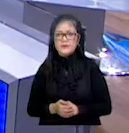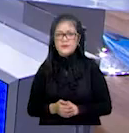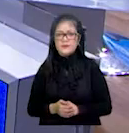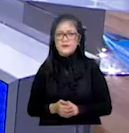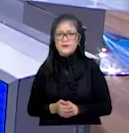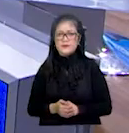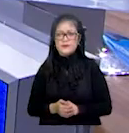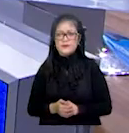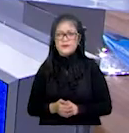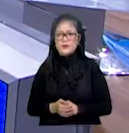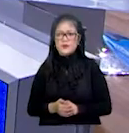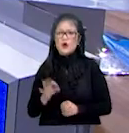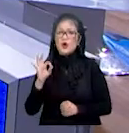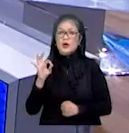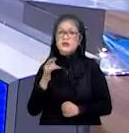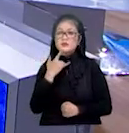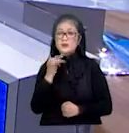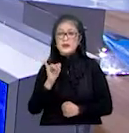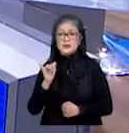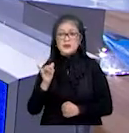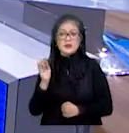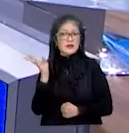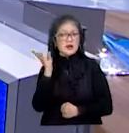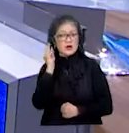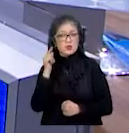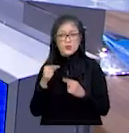Ya, tampaknya sudah terputus. Oke, terima kasih Nana Jamal dan